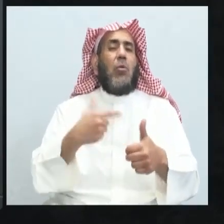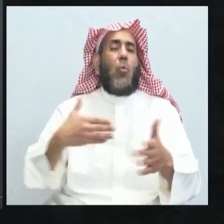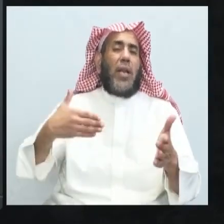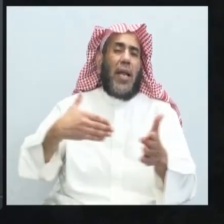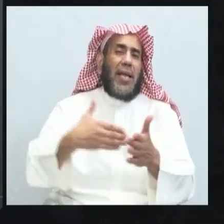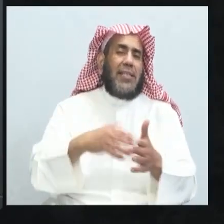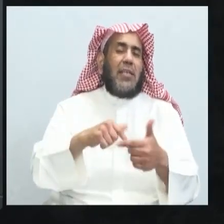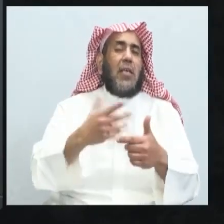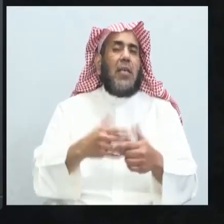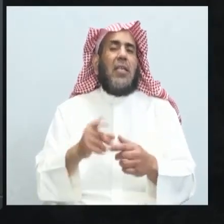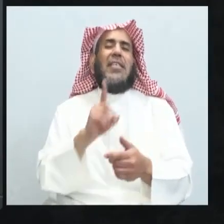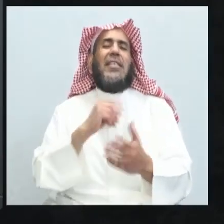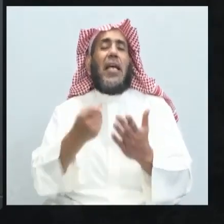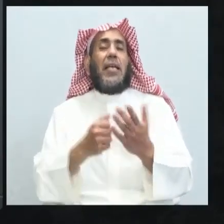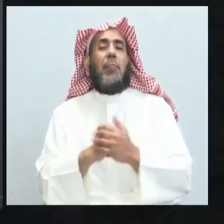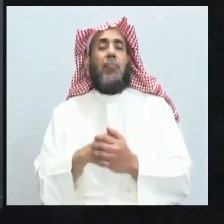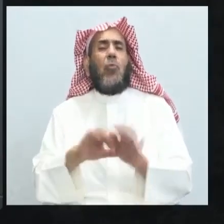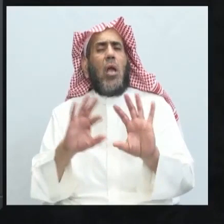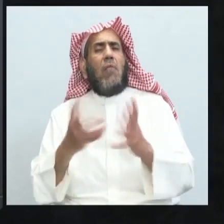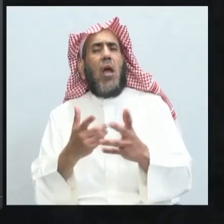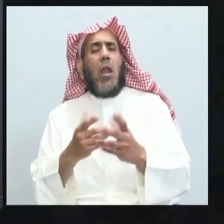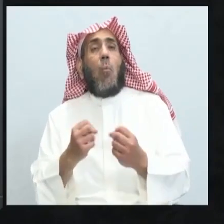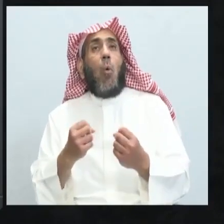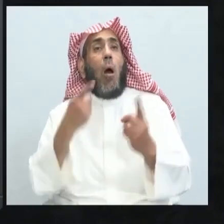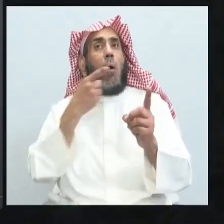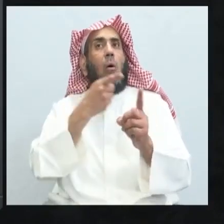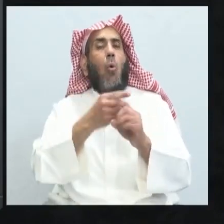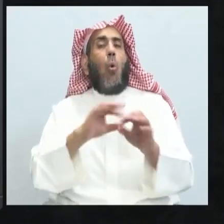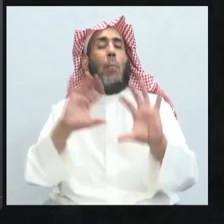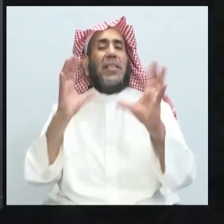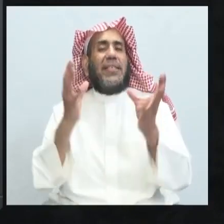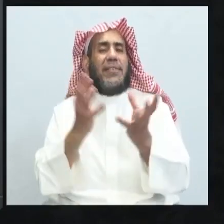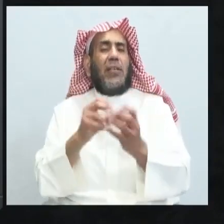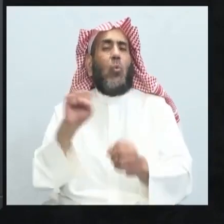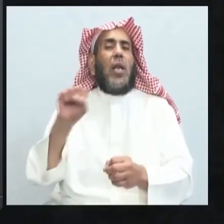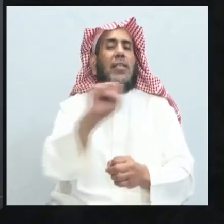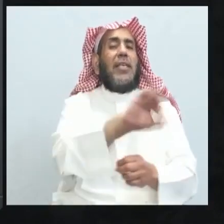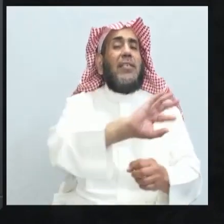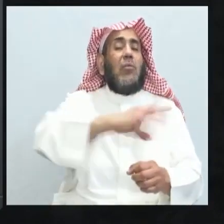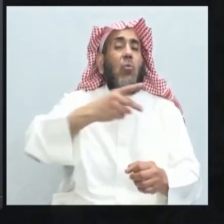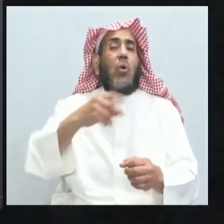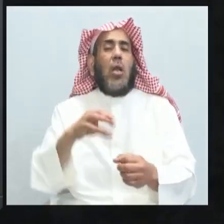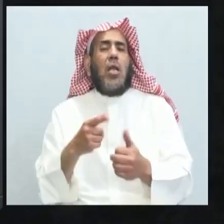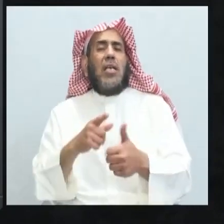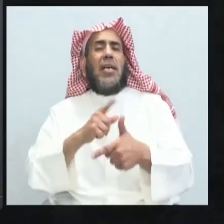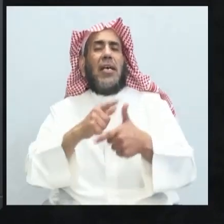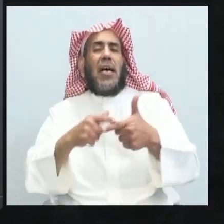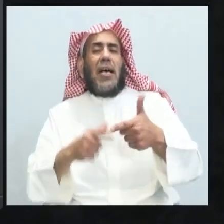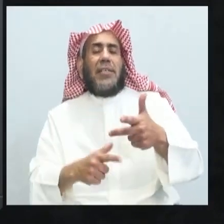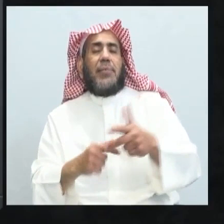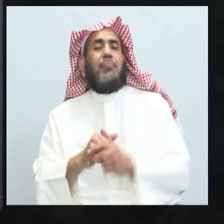ل للتاريخ او لذكر ايضا كيف انه ما الذي برز فيها ما الصفات والخصائص في كل مكان او في كل